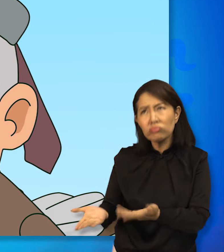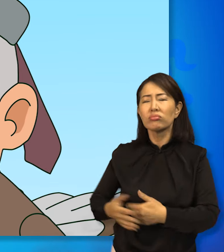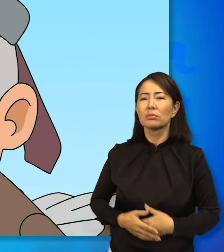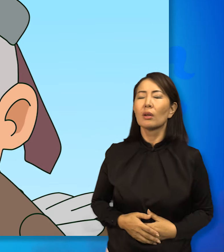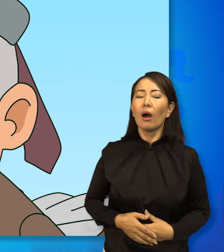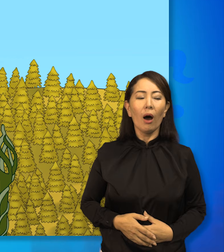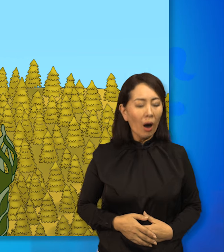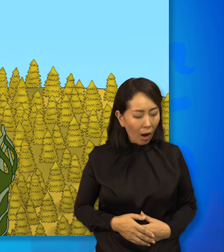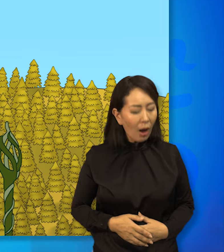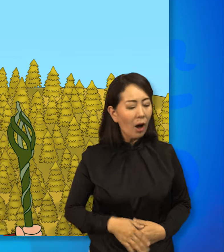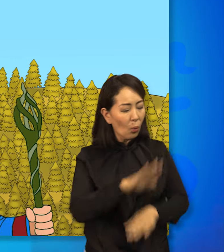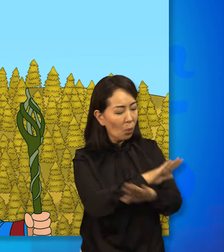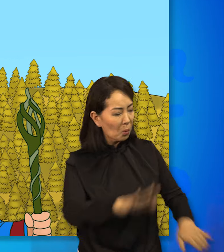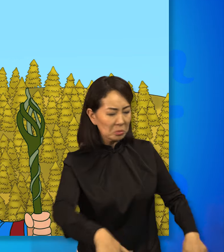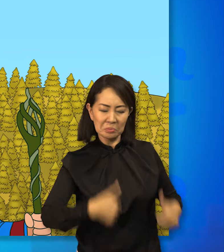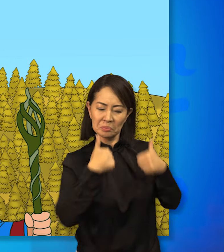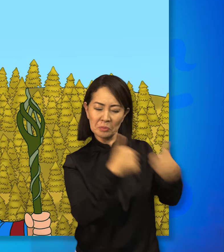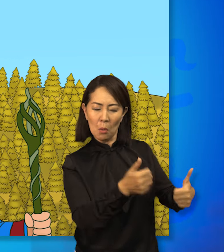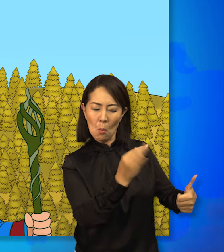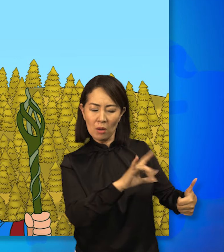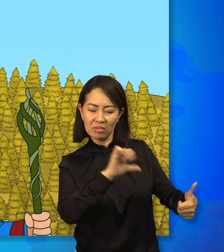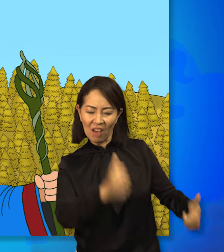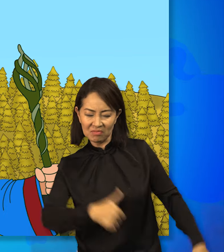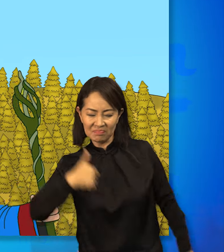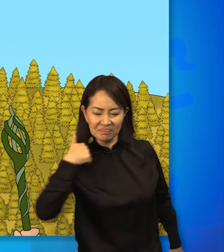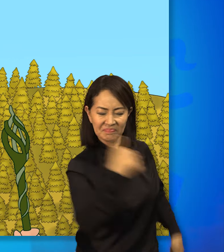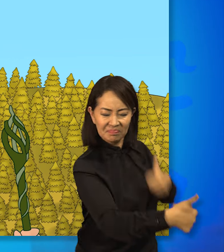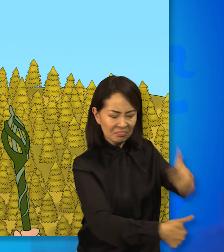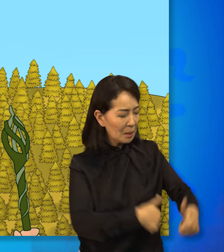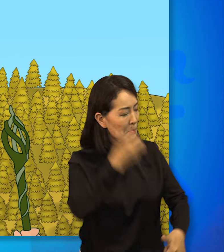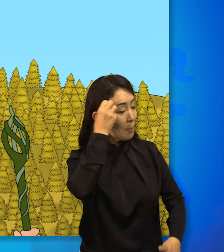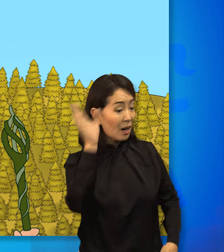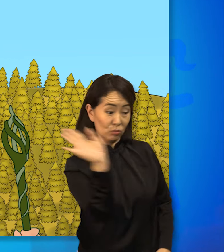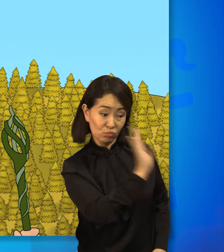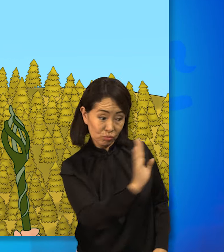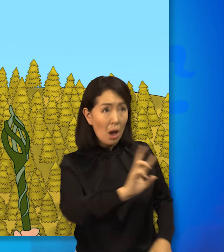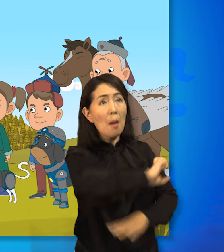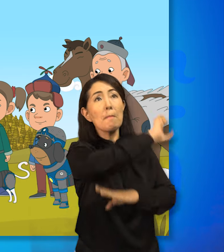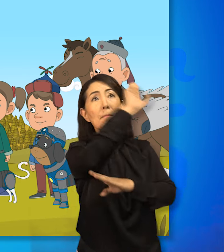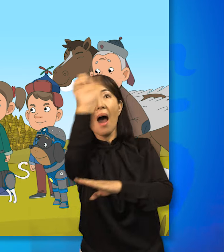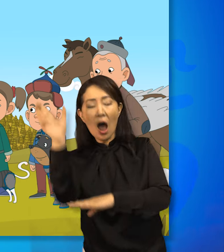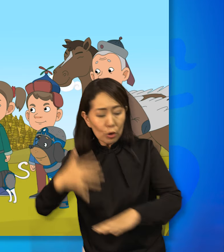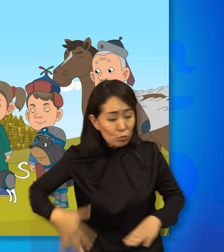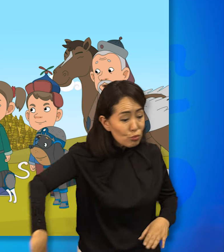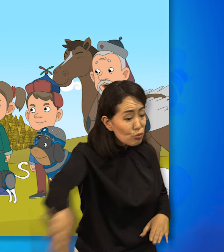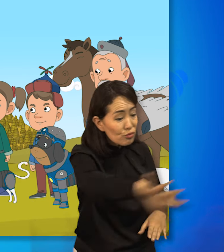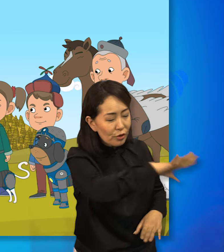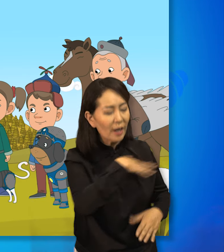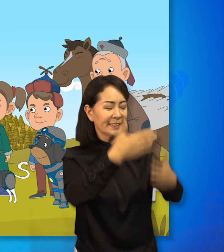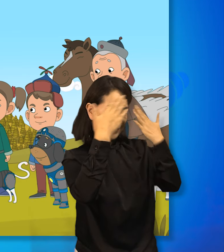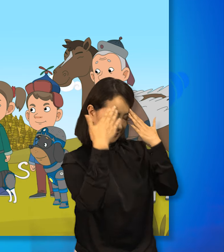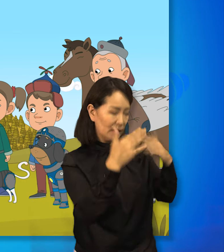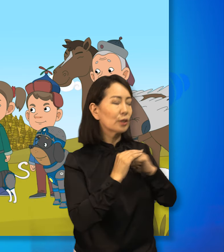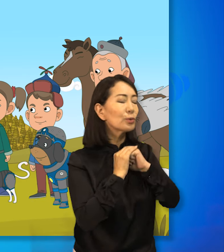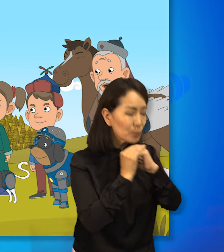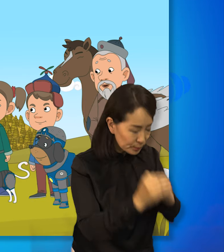хундан цагаан хургийг та хэдтэй бэлэг болгон өгье. Алсын зам нь саадгүй эгэ.